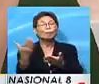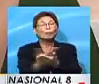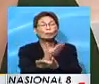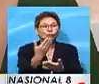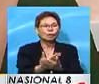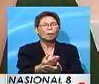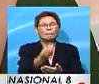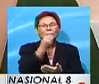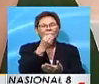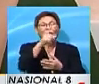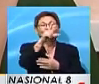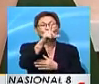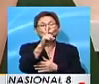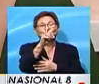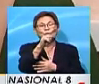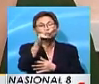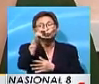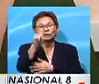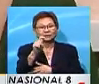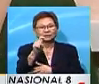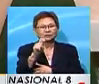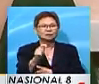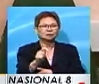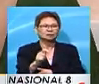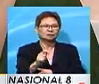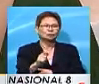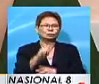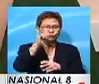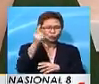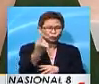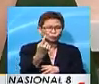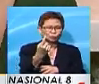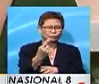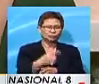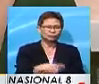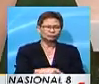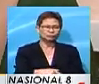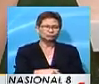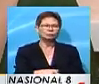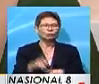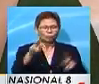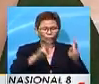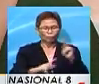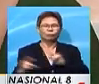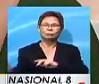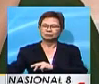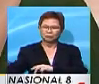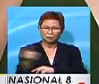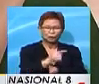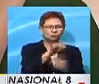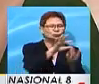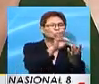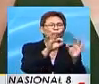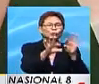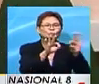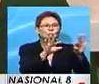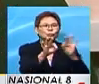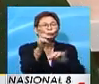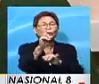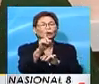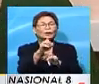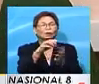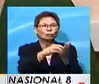macam donat Don konsepang kalau orang datang yang